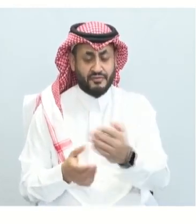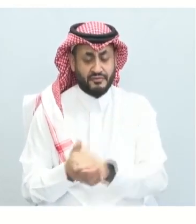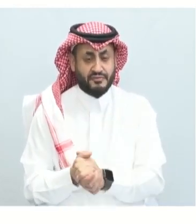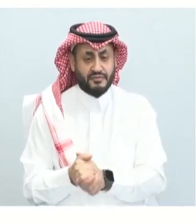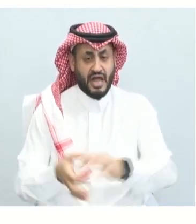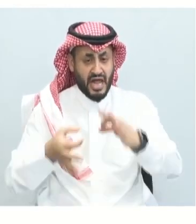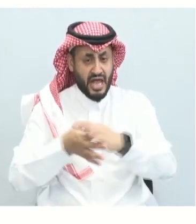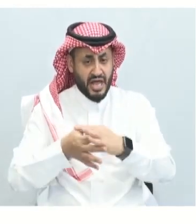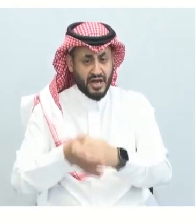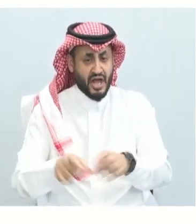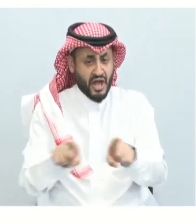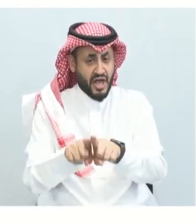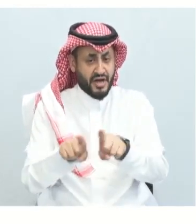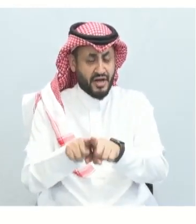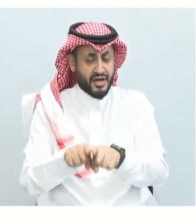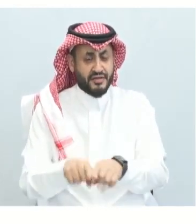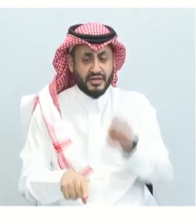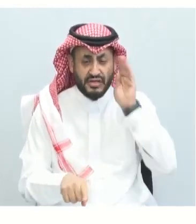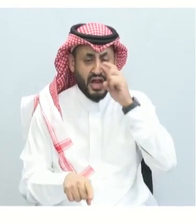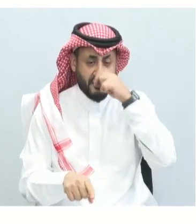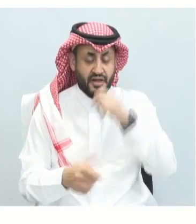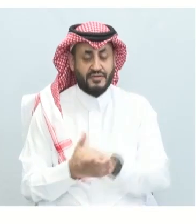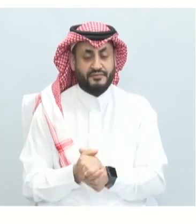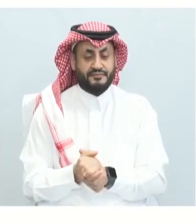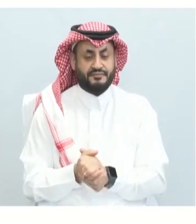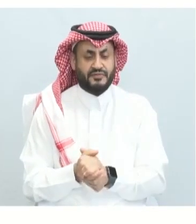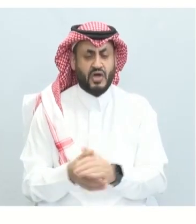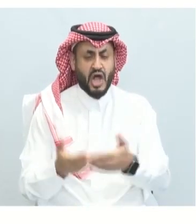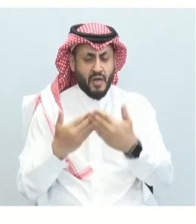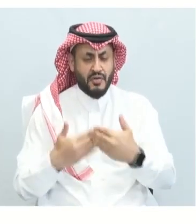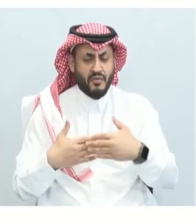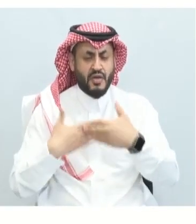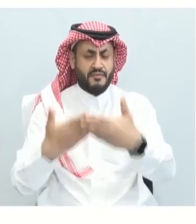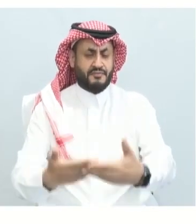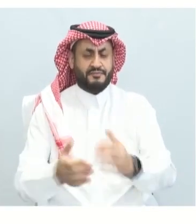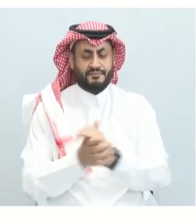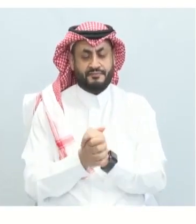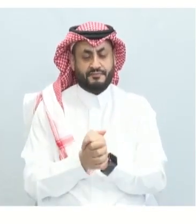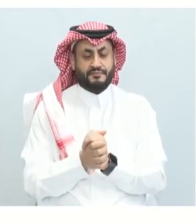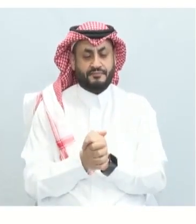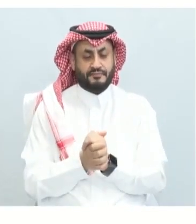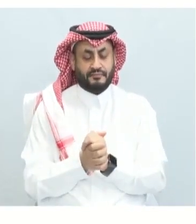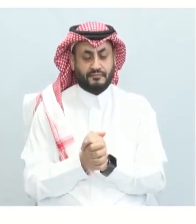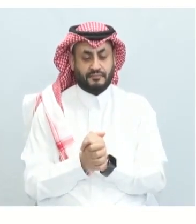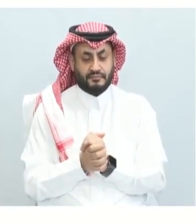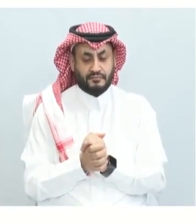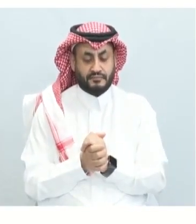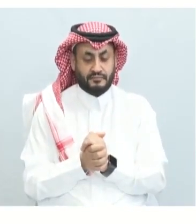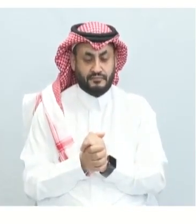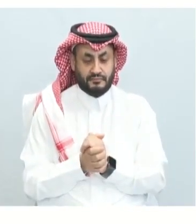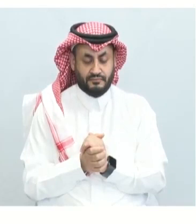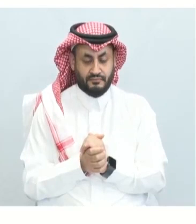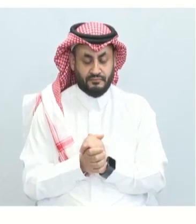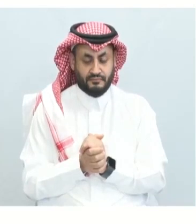قرينه الصلاه المفروضه نلاحظ عندما اما ان تكون قبليه او تكون بعديه اما تكون قبليه او تكون